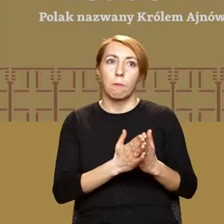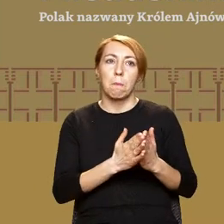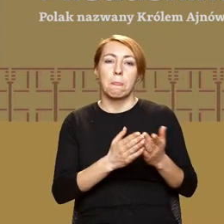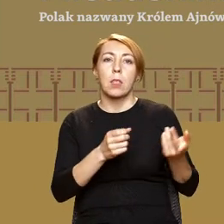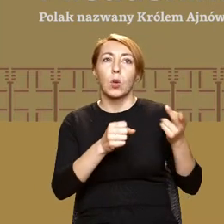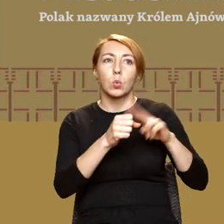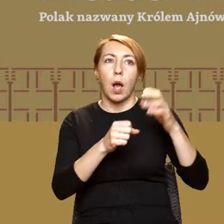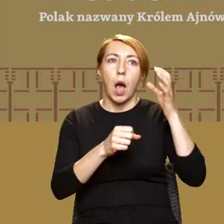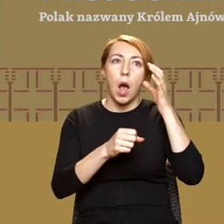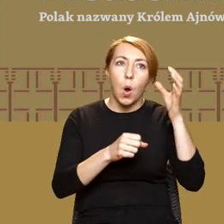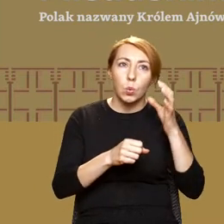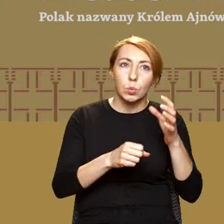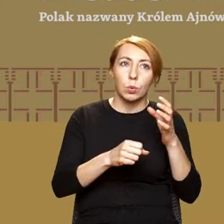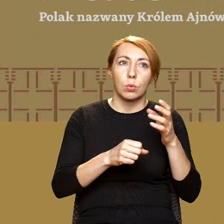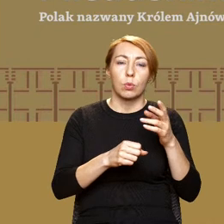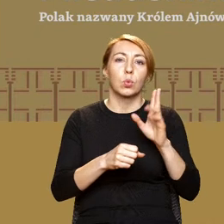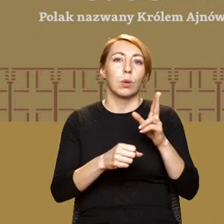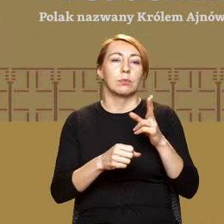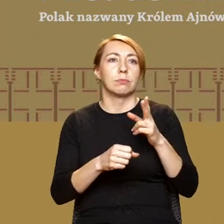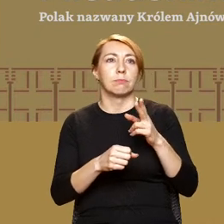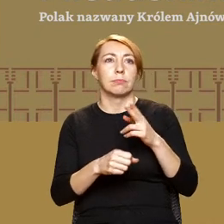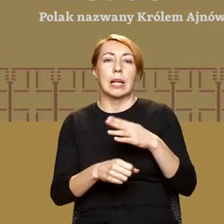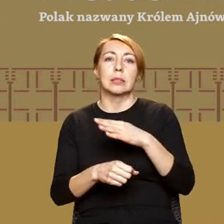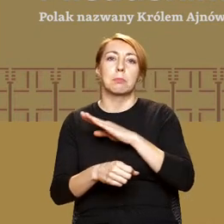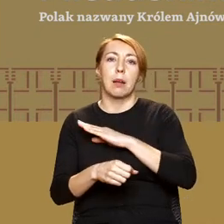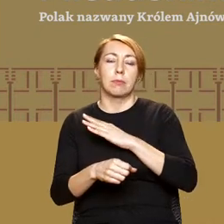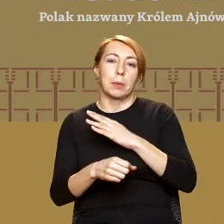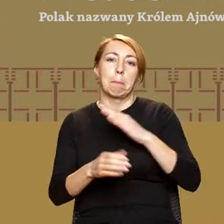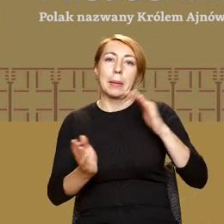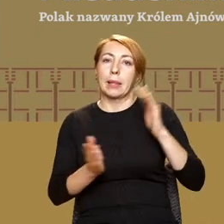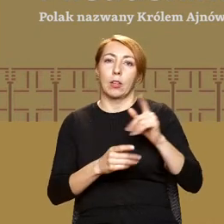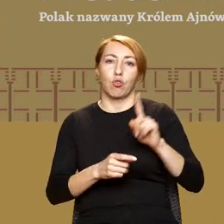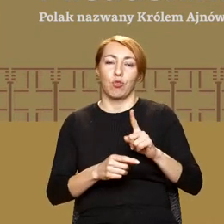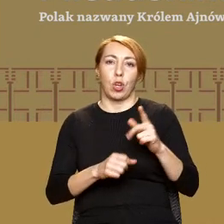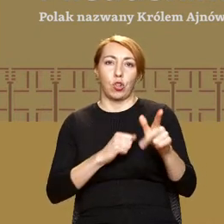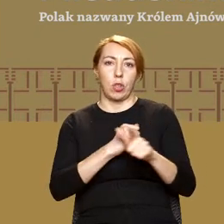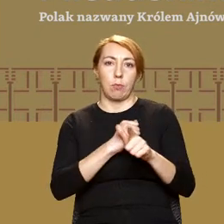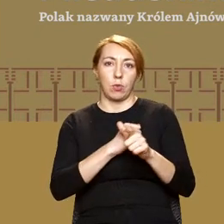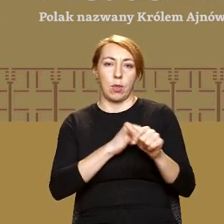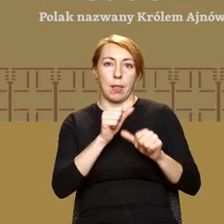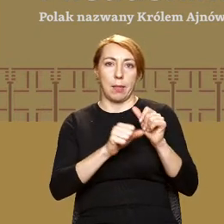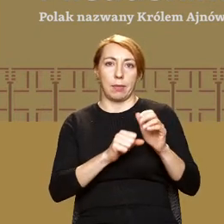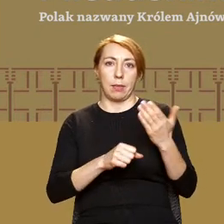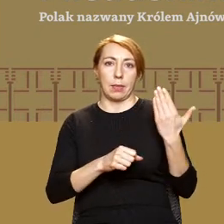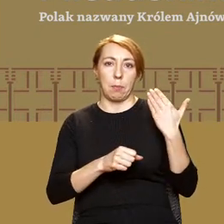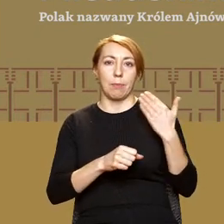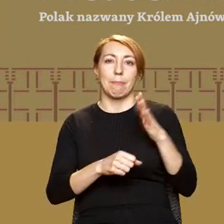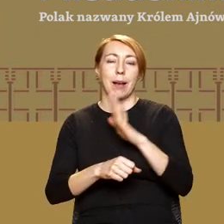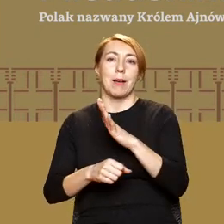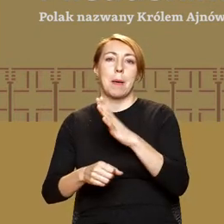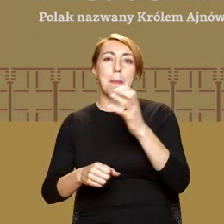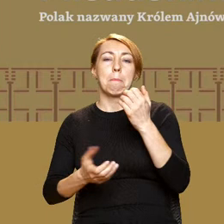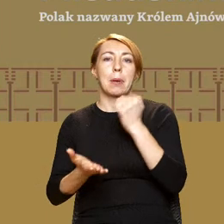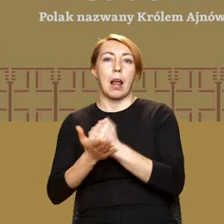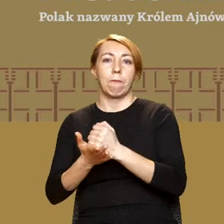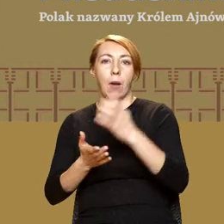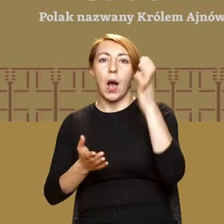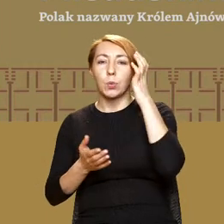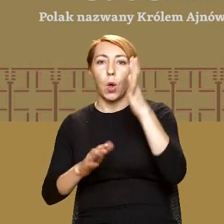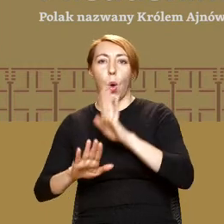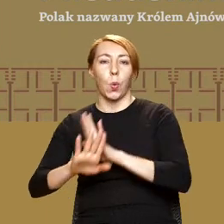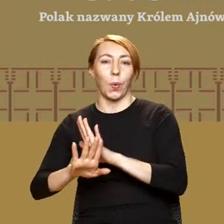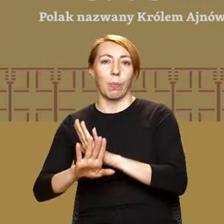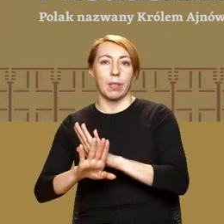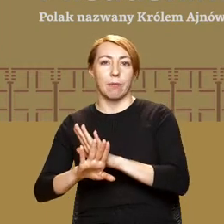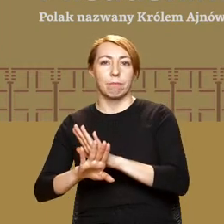których autorzy zmarli mniej niż 70 lat temu, jeszcze są chronione prawami autorskimi. W związku z tym,